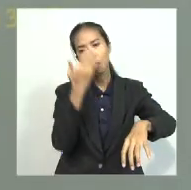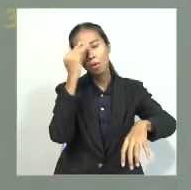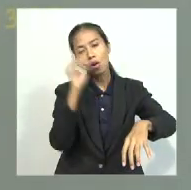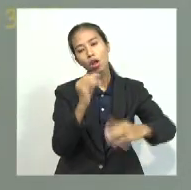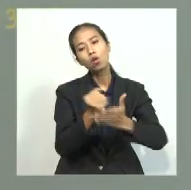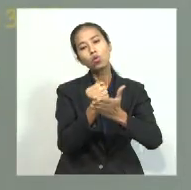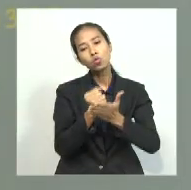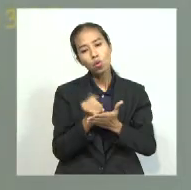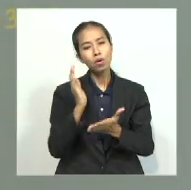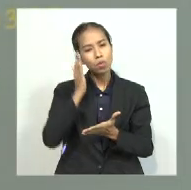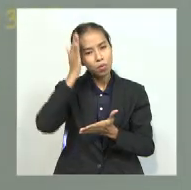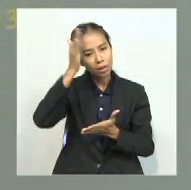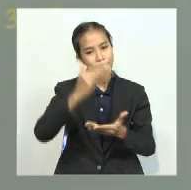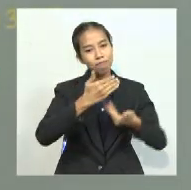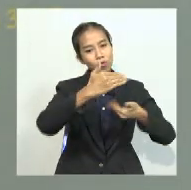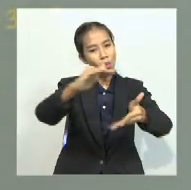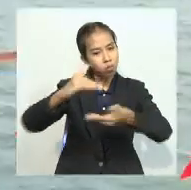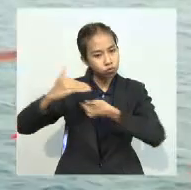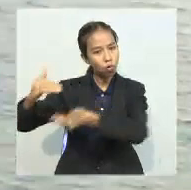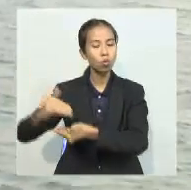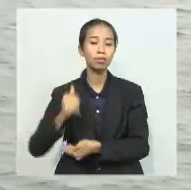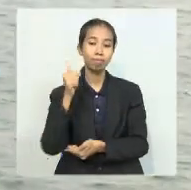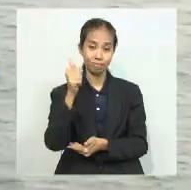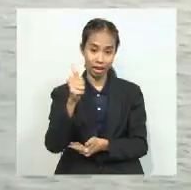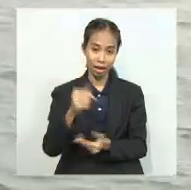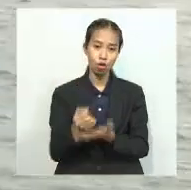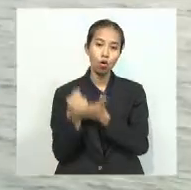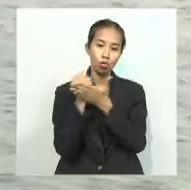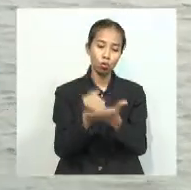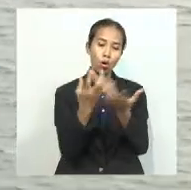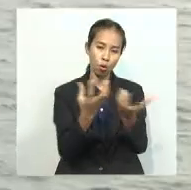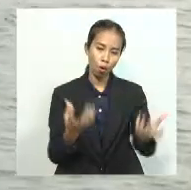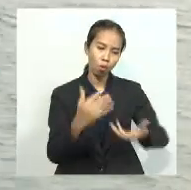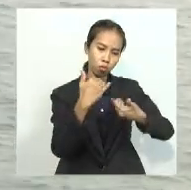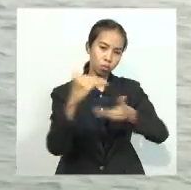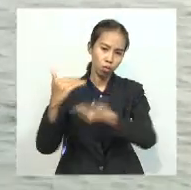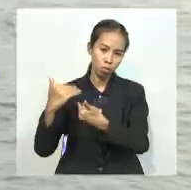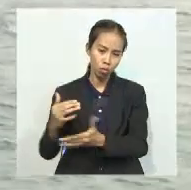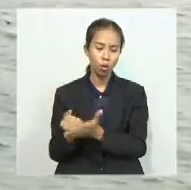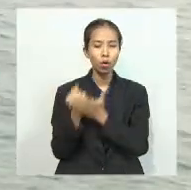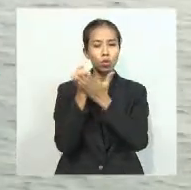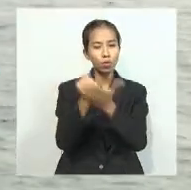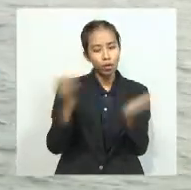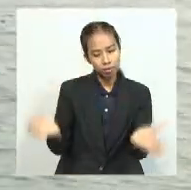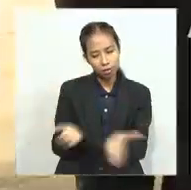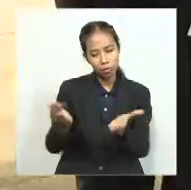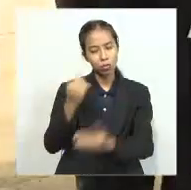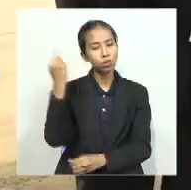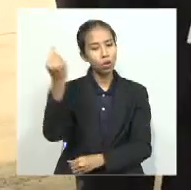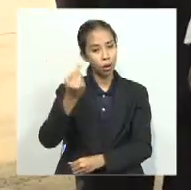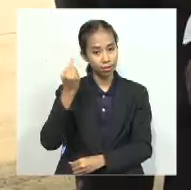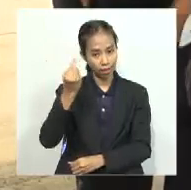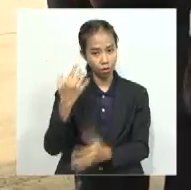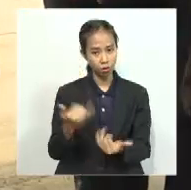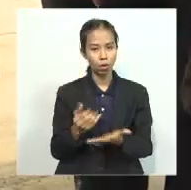พื่อรองรับการเป็นโลจิสติกในภาคตะวันออกสำหรับการกระจายสินค้าและส่งเสริมการเดินทางท่องเที่ยวระหว่างภูมิภาครวม